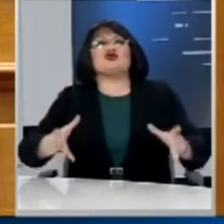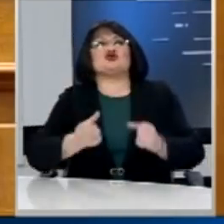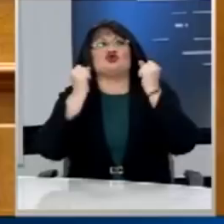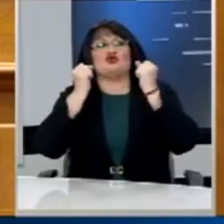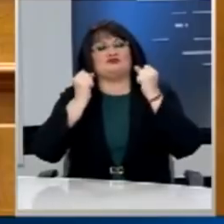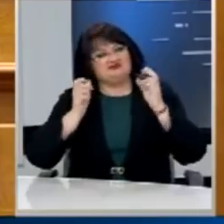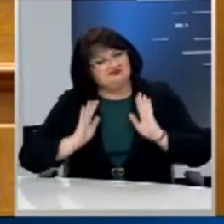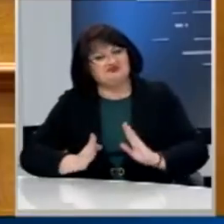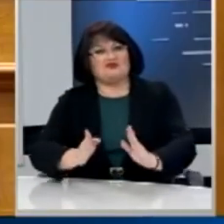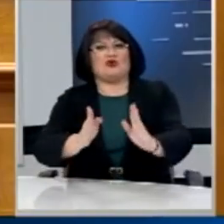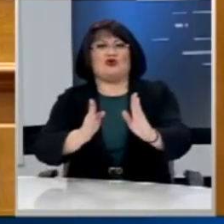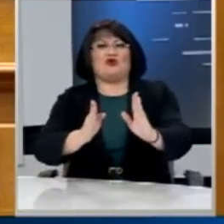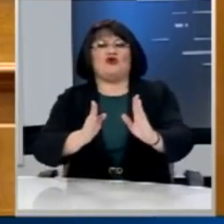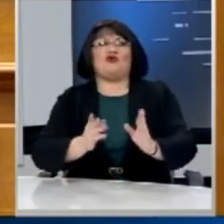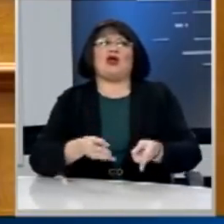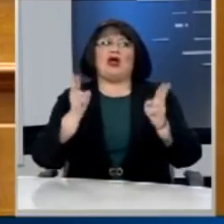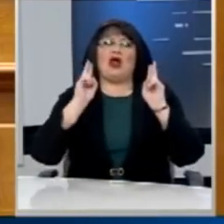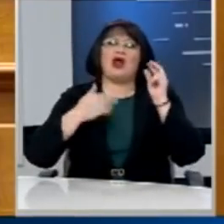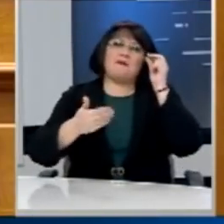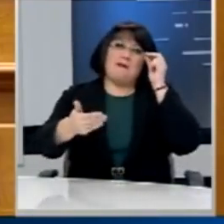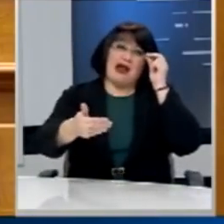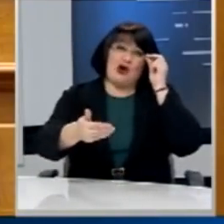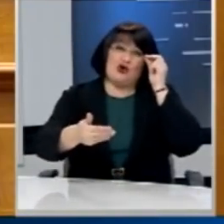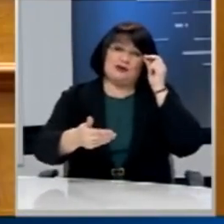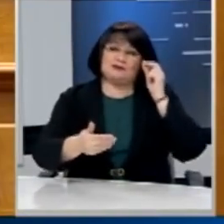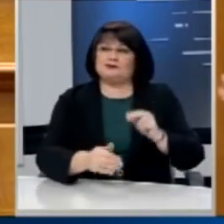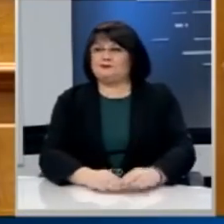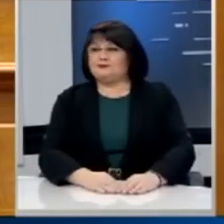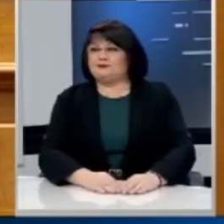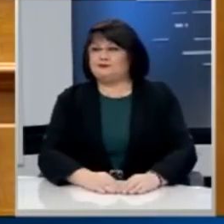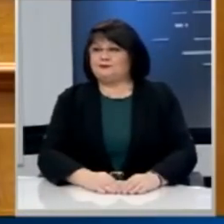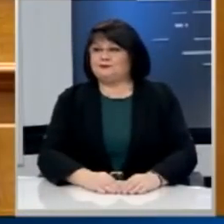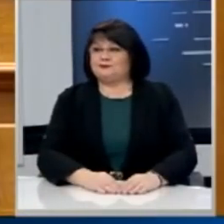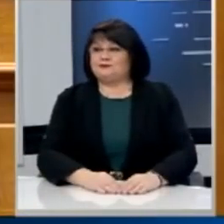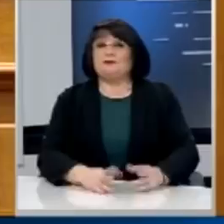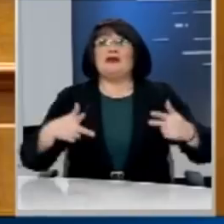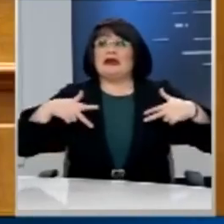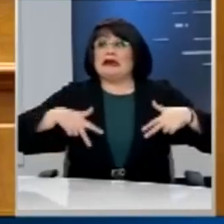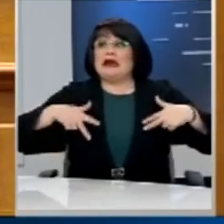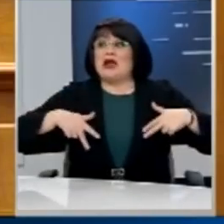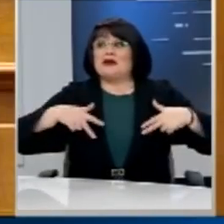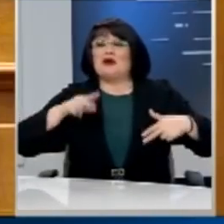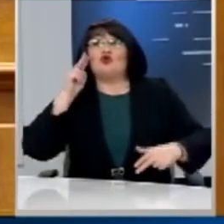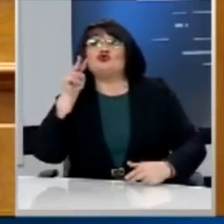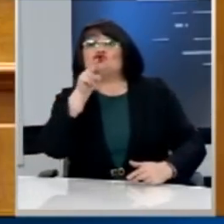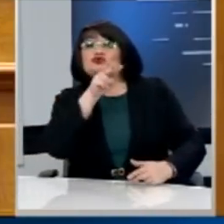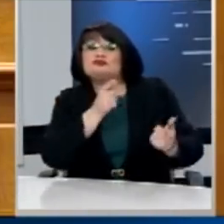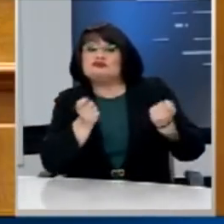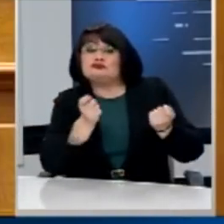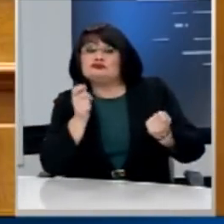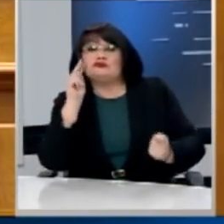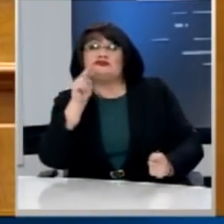προχωρά απελευθερωμένη σε ένα αισιόδοξο μέλλον, πάντα όμως υπό κρατικό έλεγχο. Δεν είναι τυχαίο